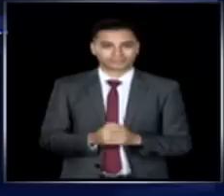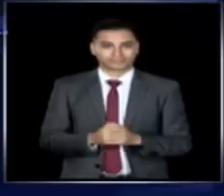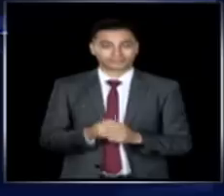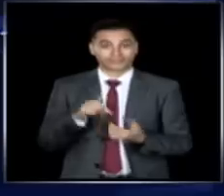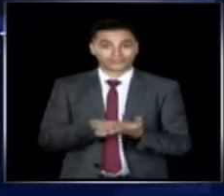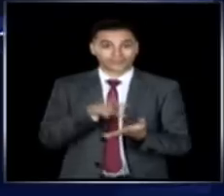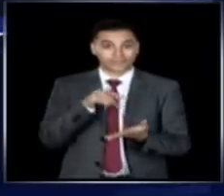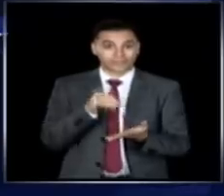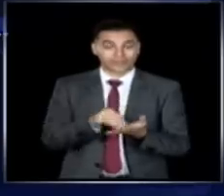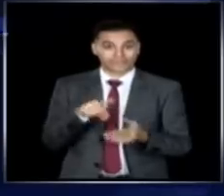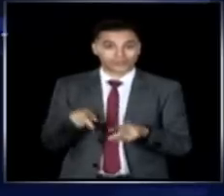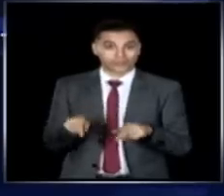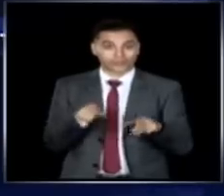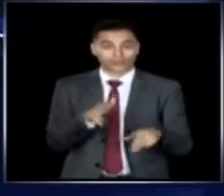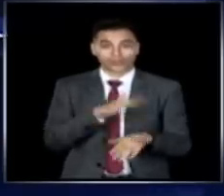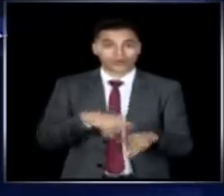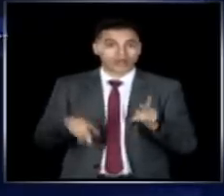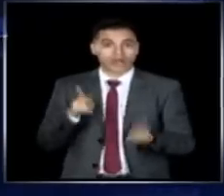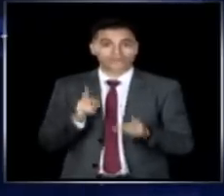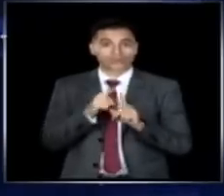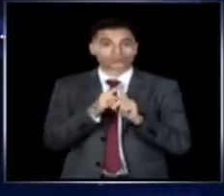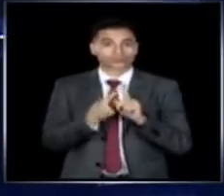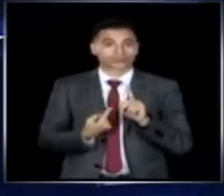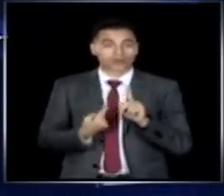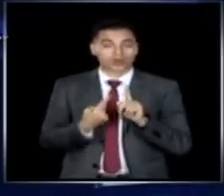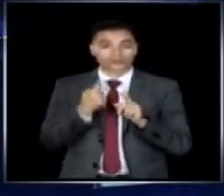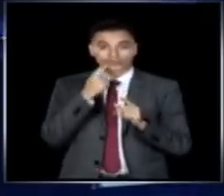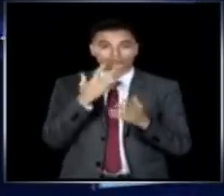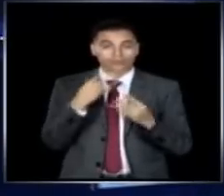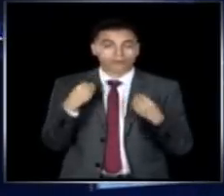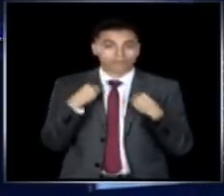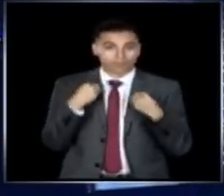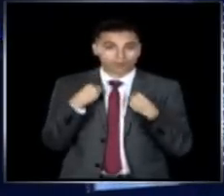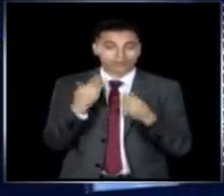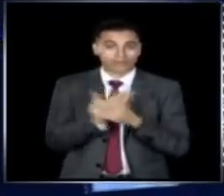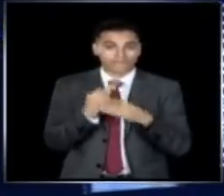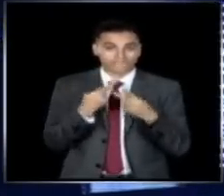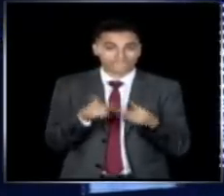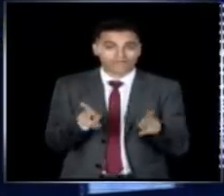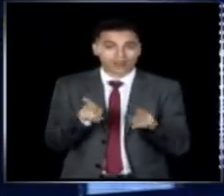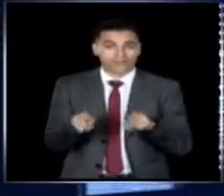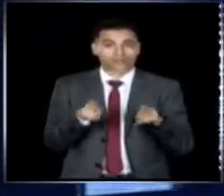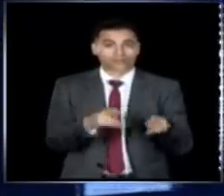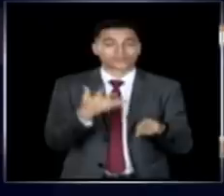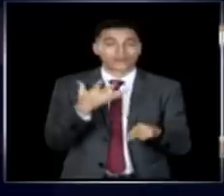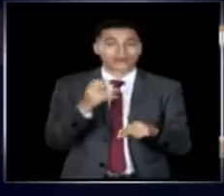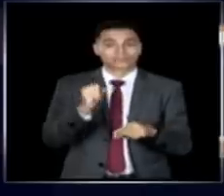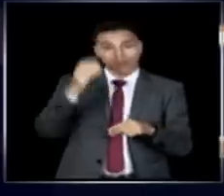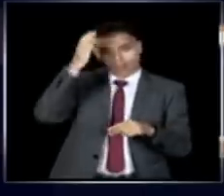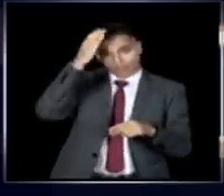في بداية الموسم احتفلنا في وزارة الشباب والرياضة بانطلاق الموسم الخامس لعباقرة